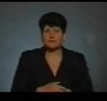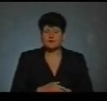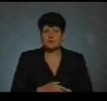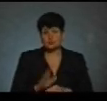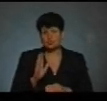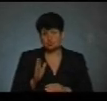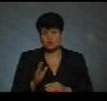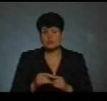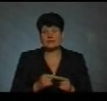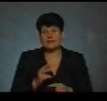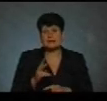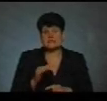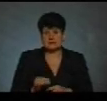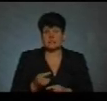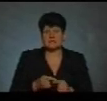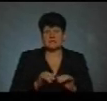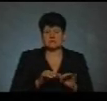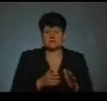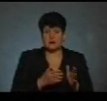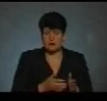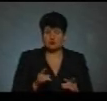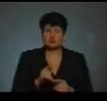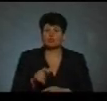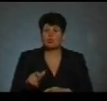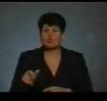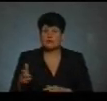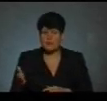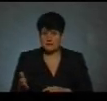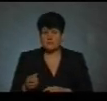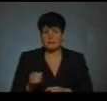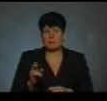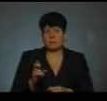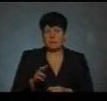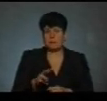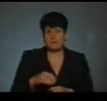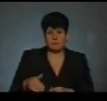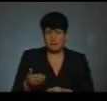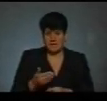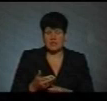такі будуть наслідки цього кримінального провадження. Щодо людей, ми мали би